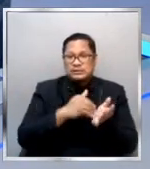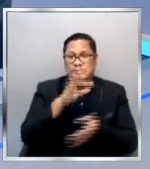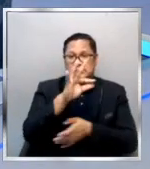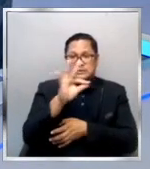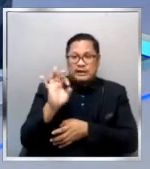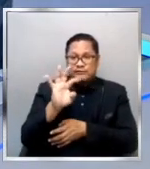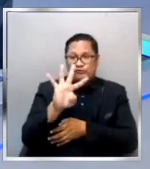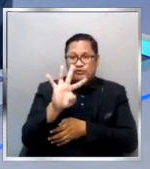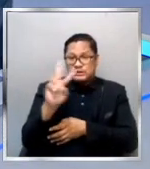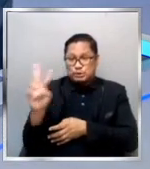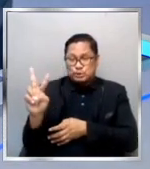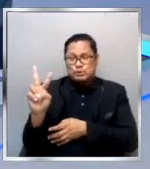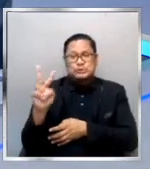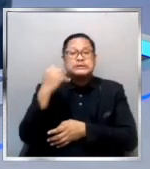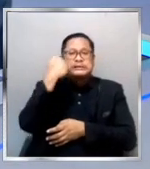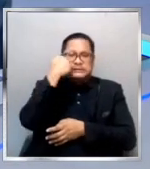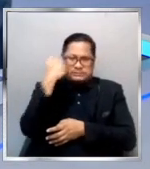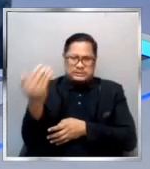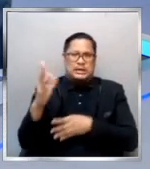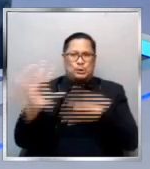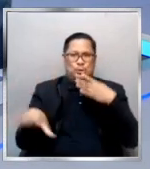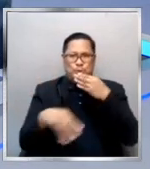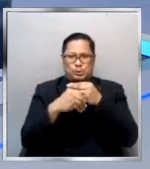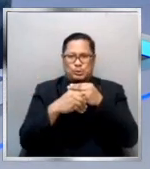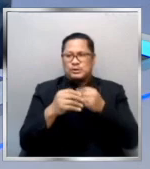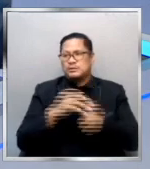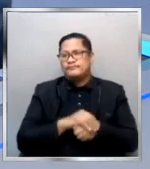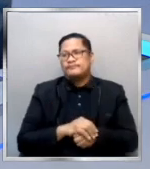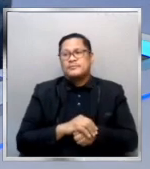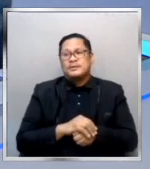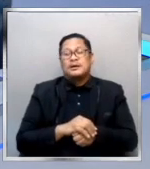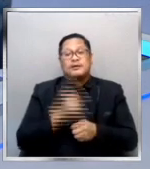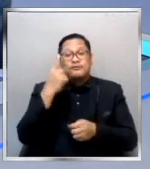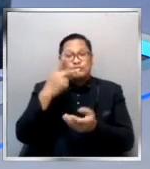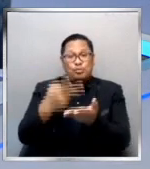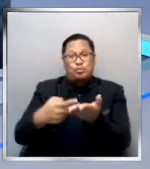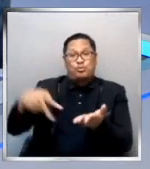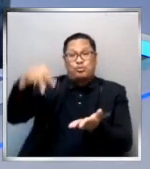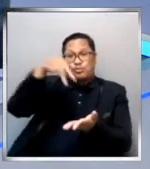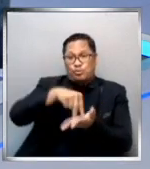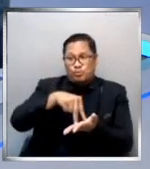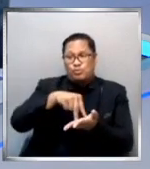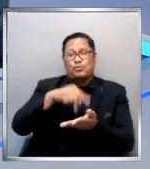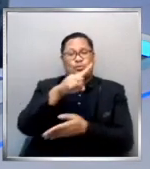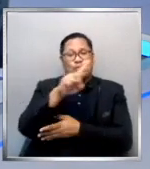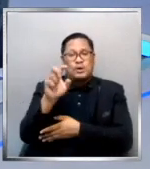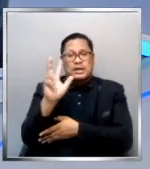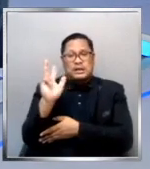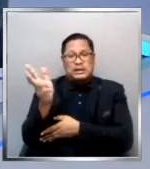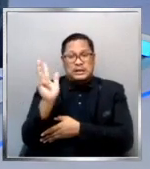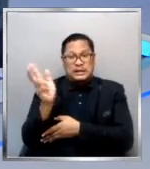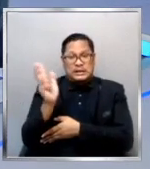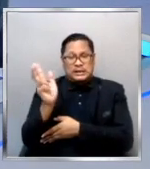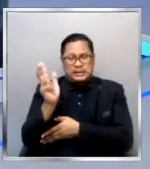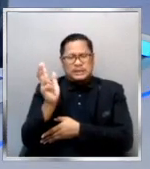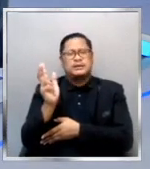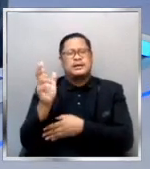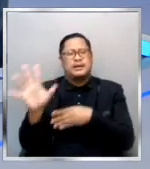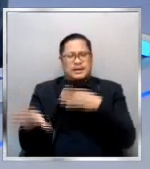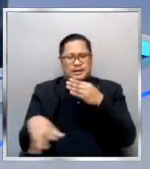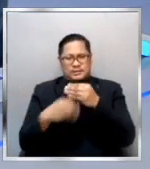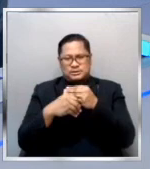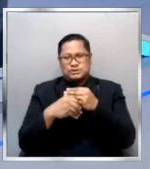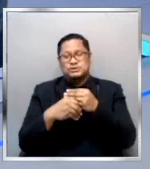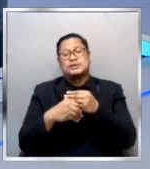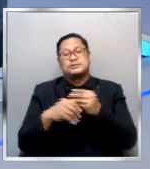10,942 na ang mga namatay. Sa bilang naman ng mga nakarecover, 130 ang nadagdag. Umabot na